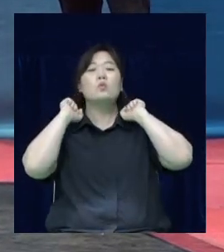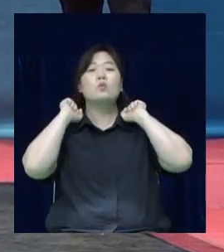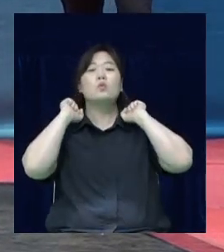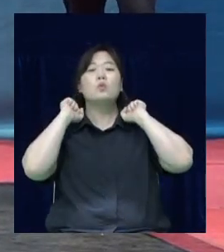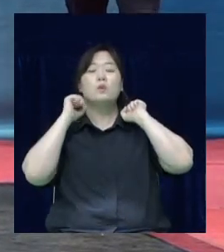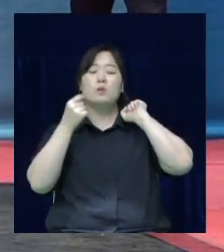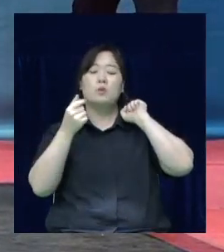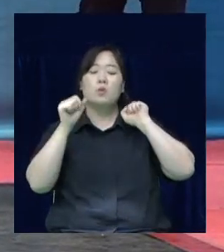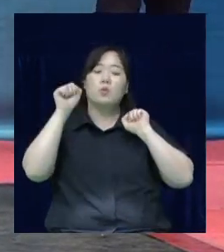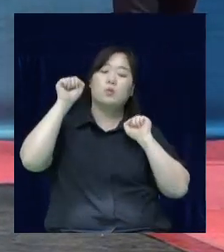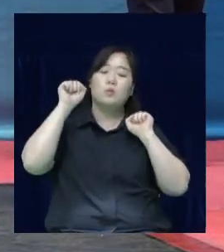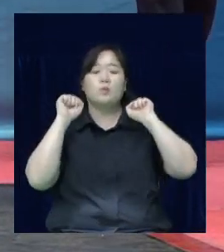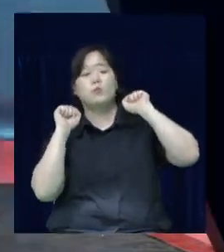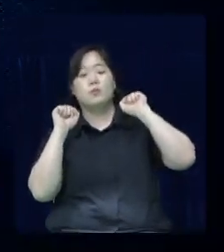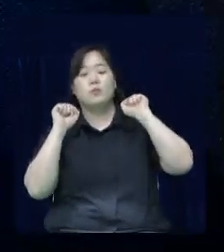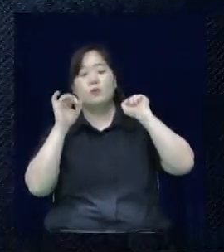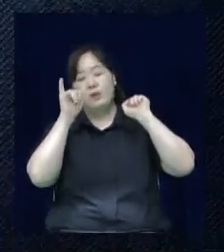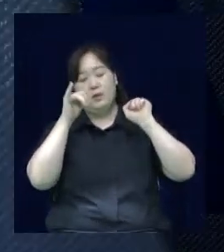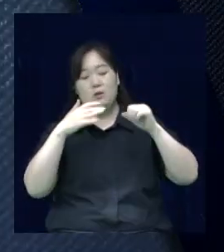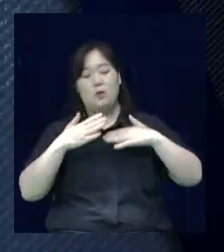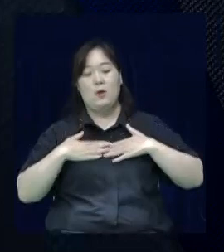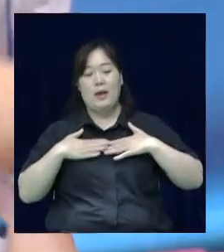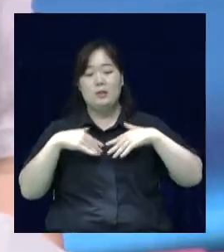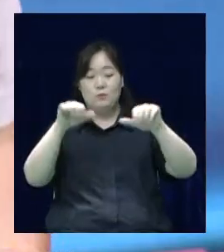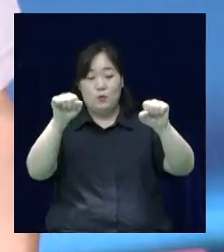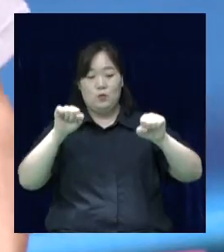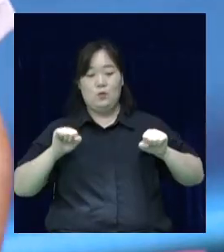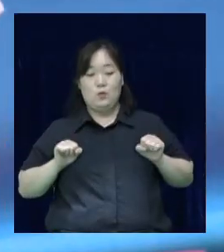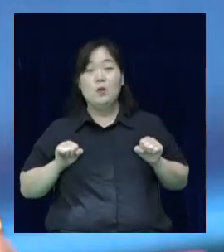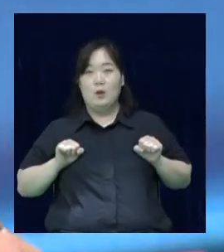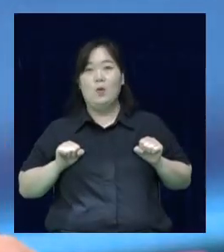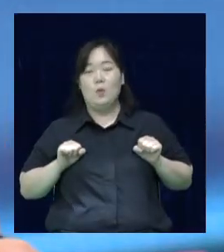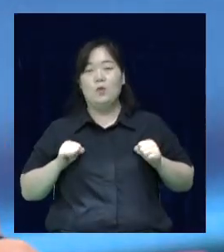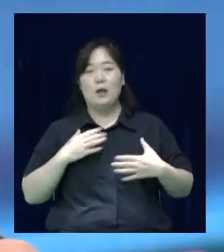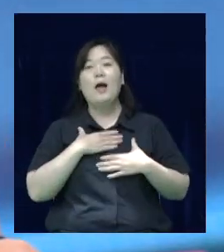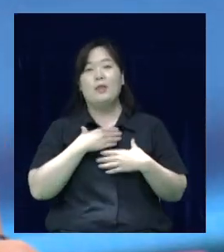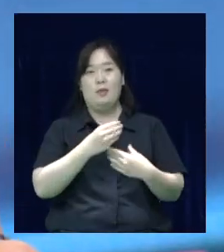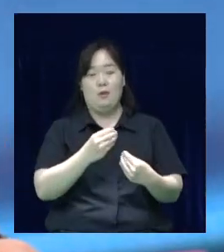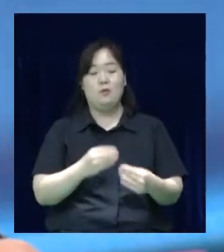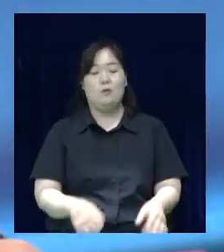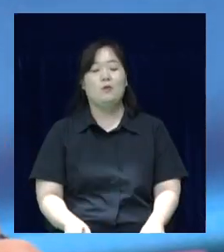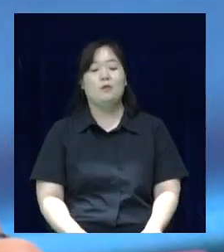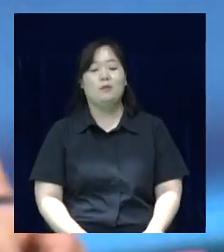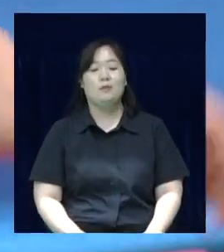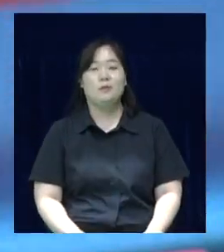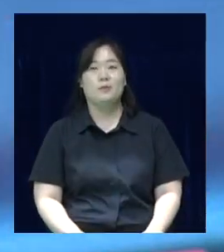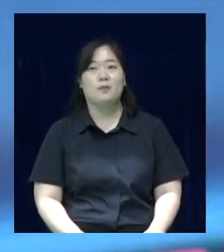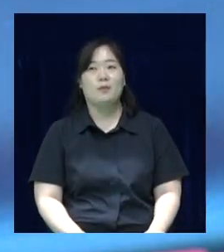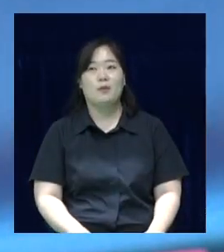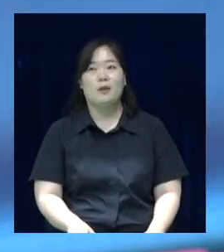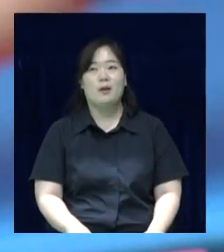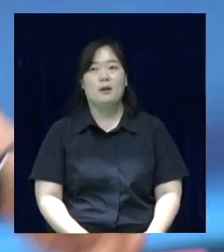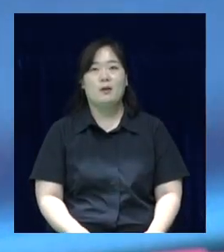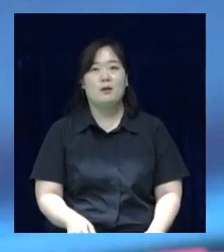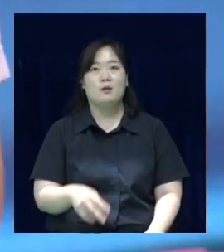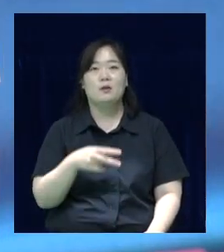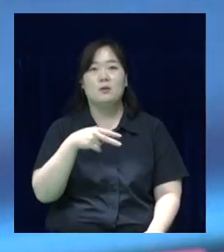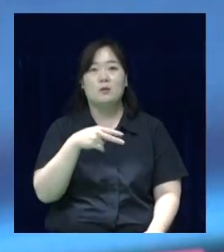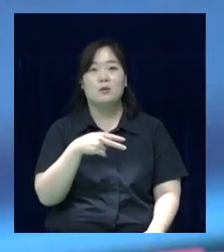감이 조금 있었습니다. 그러네요. 자, 그럼에도 불구하고 예. 일단은 두 명의 심판진이 성공을